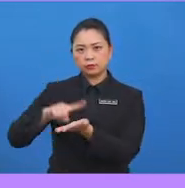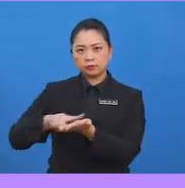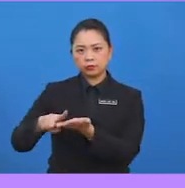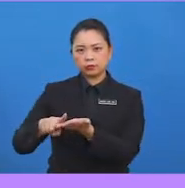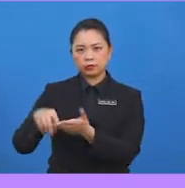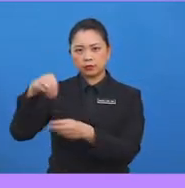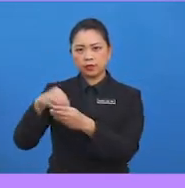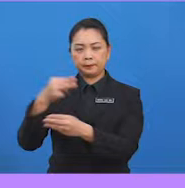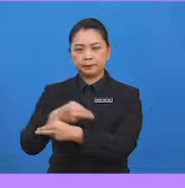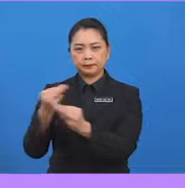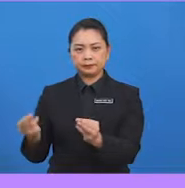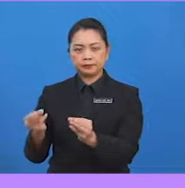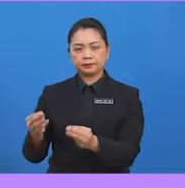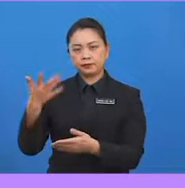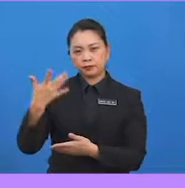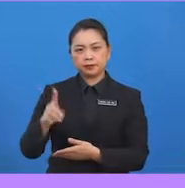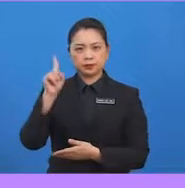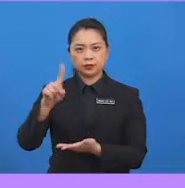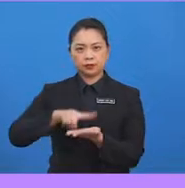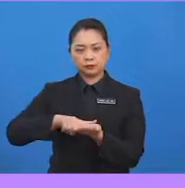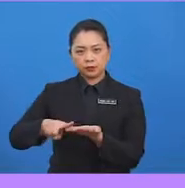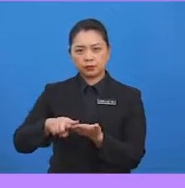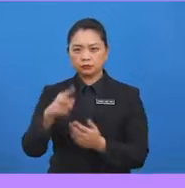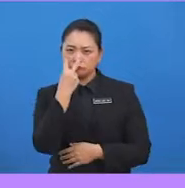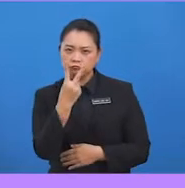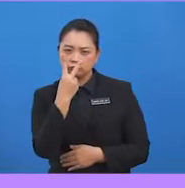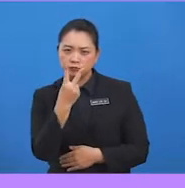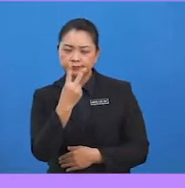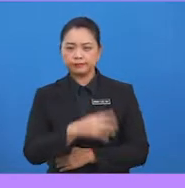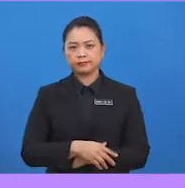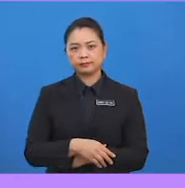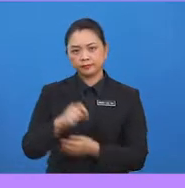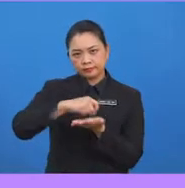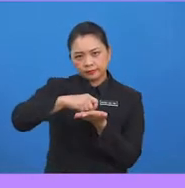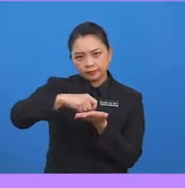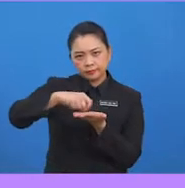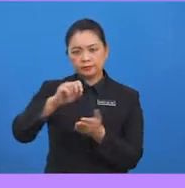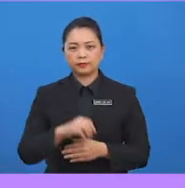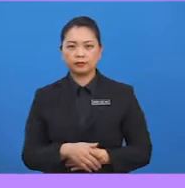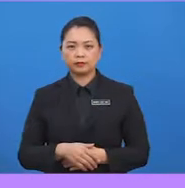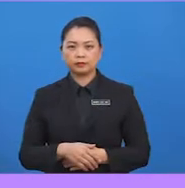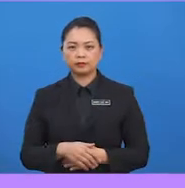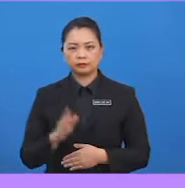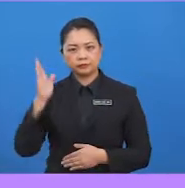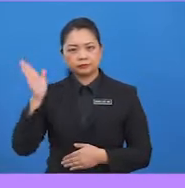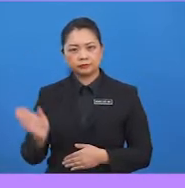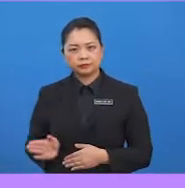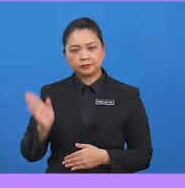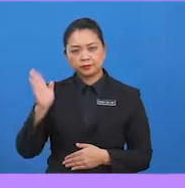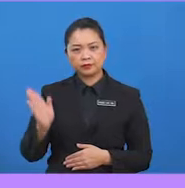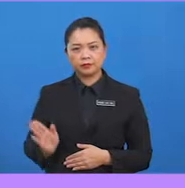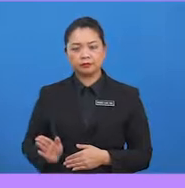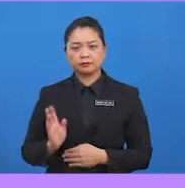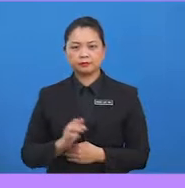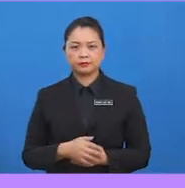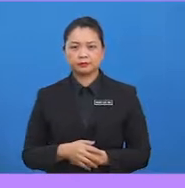makmal. Selepas seminggu, pemerhatian direkodkan. Ini adalah keputusan eksperimen